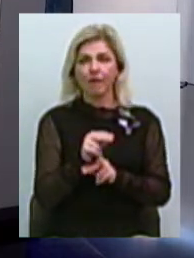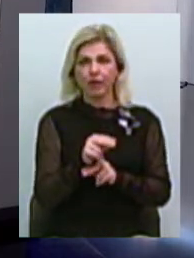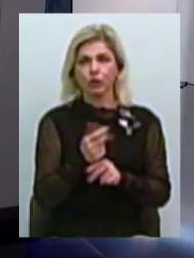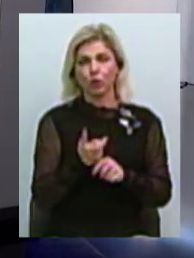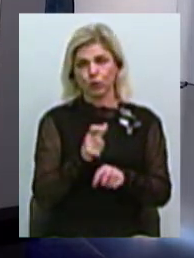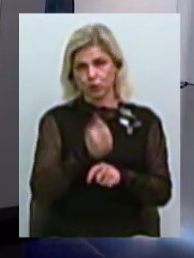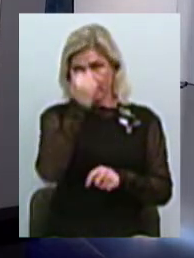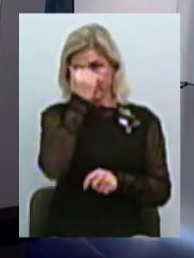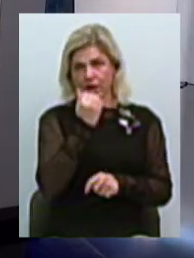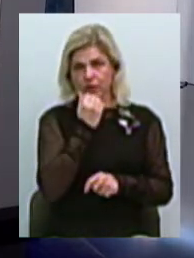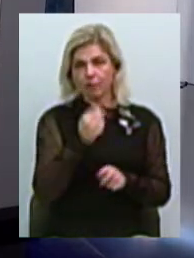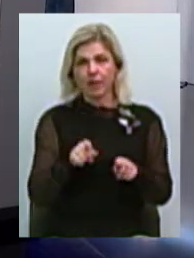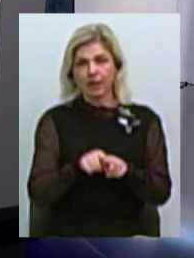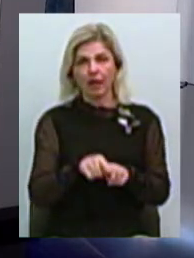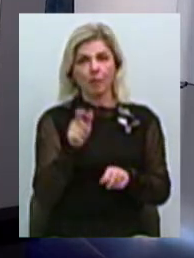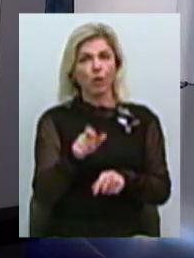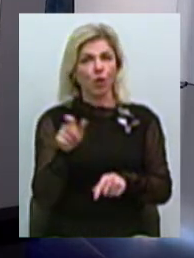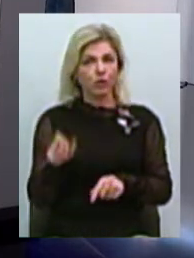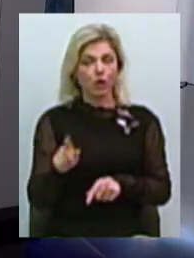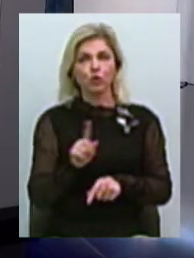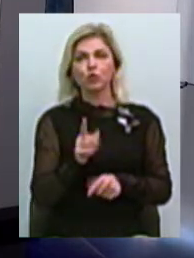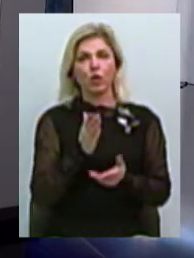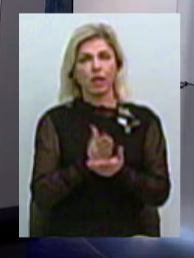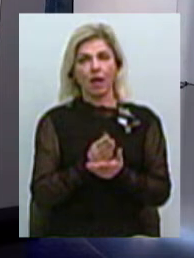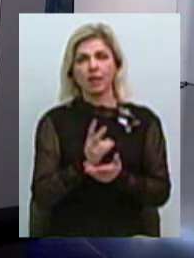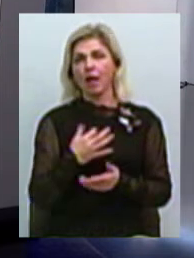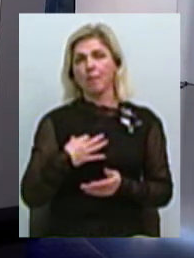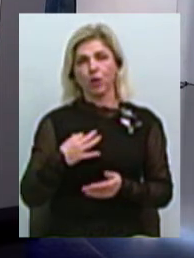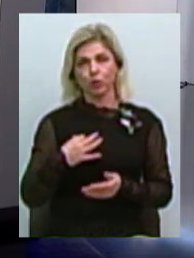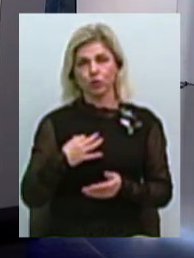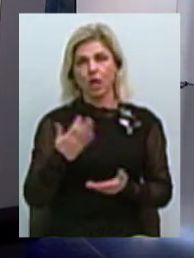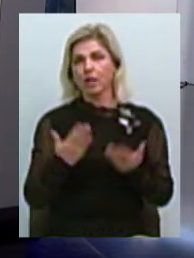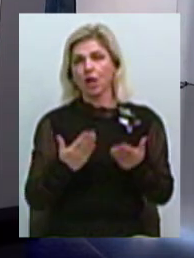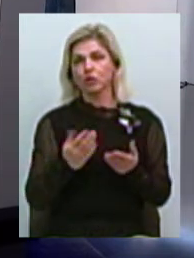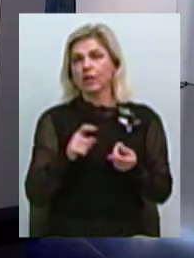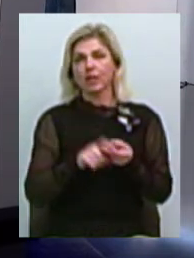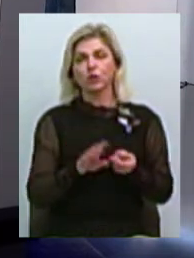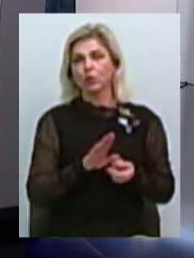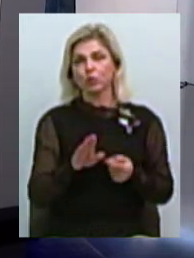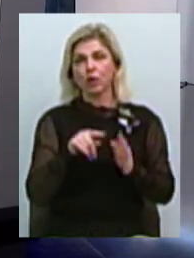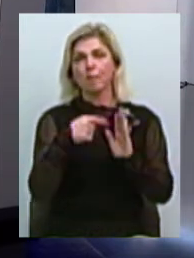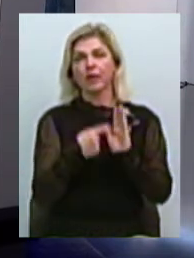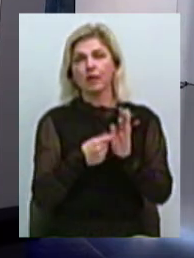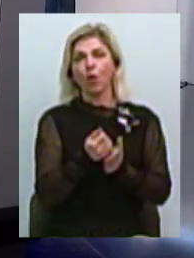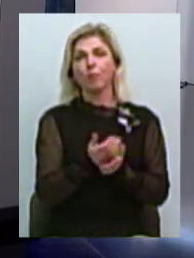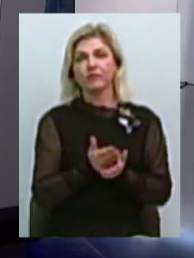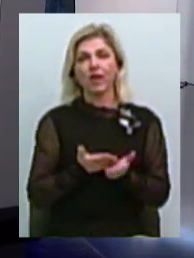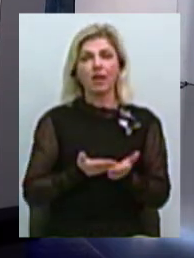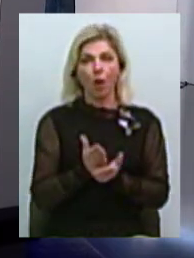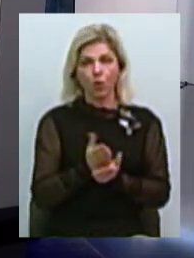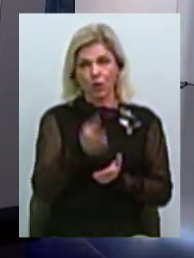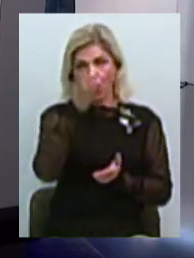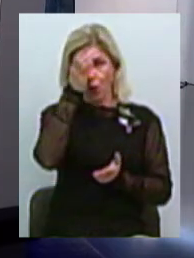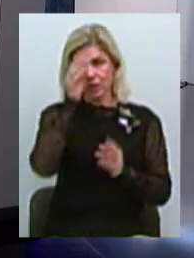дуже вдячні таким громадянам, які є небайдужими. Але якщо це не стосується питання забезпечення якості